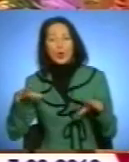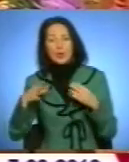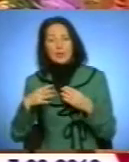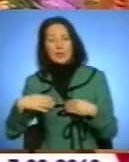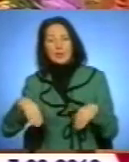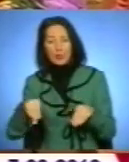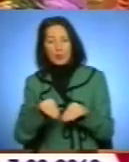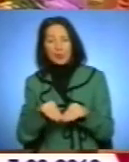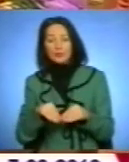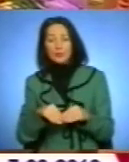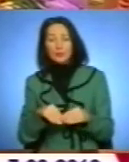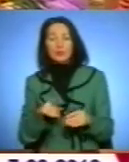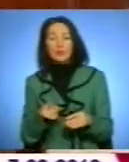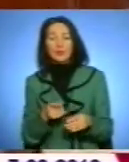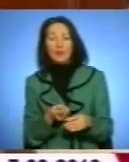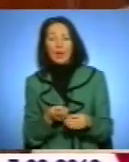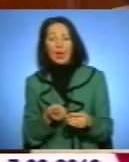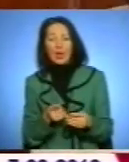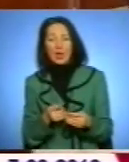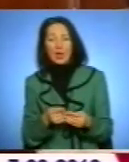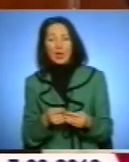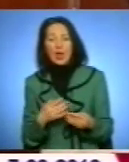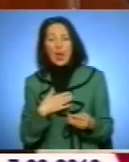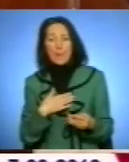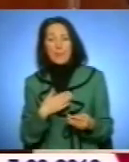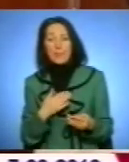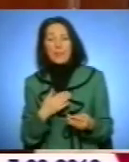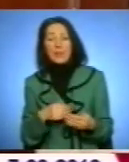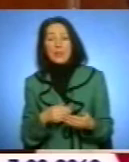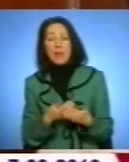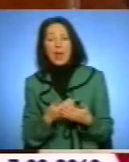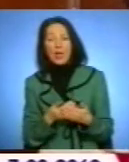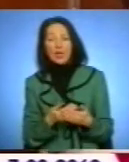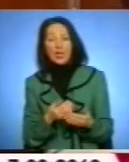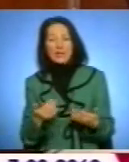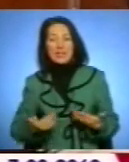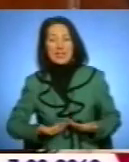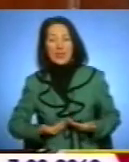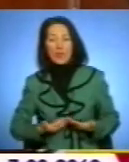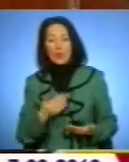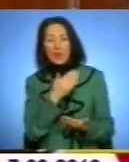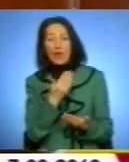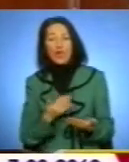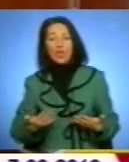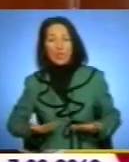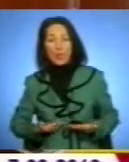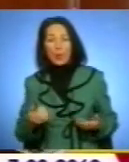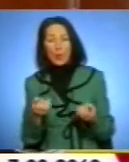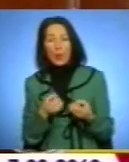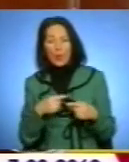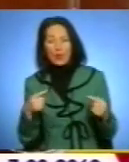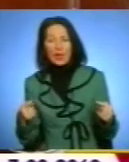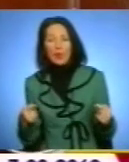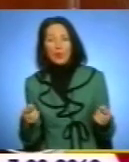пошанування з нагоди свята щиро вдячні. В такій марафоні життєвому, буденному, кожноденному, ті клопоти, інколи